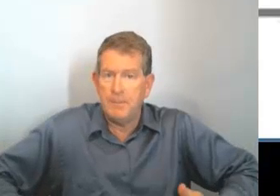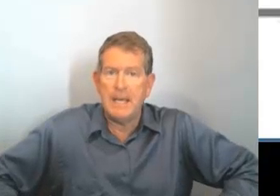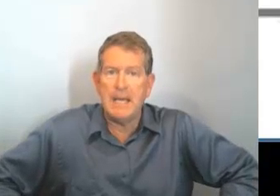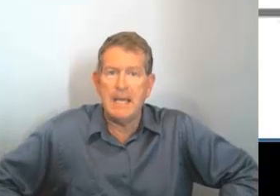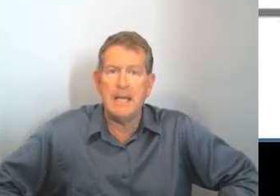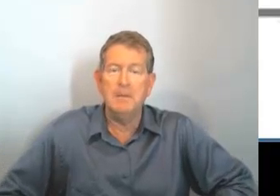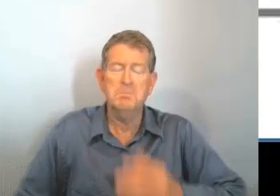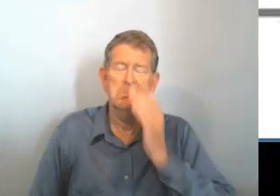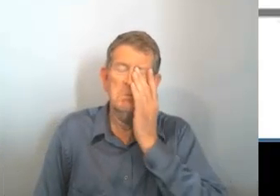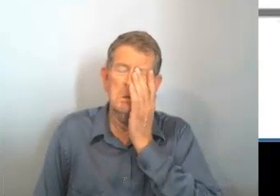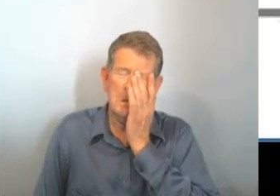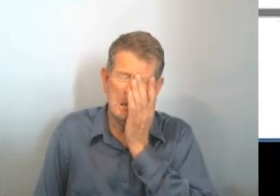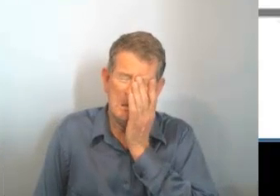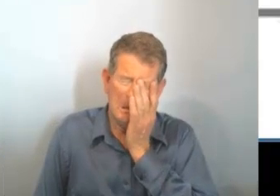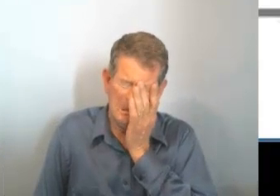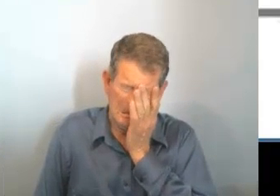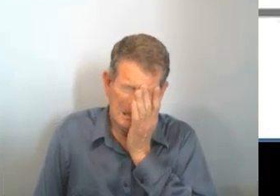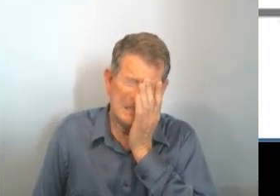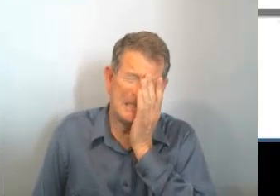Philippe est